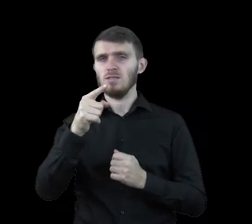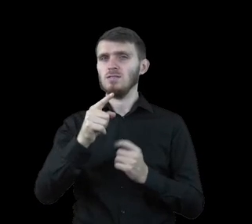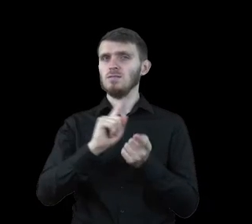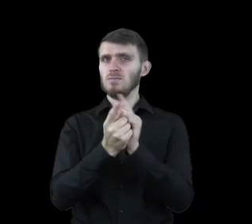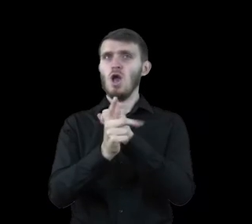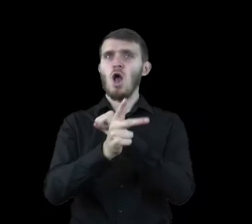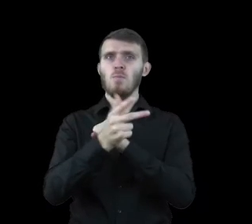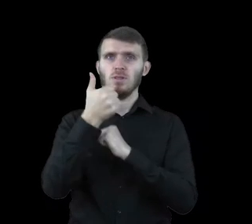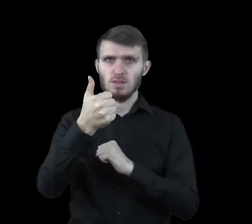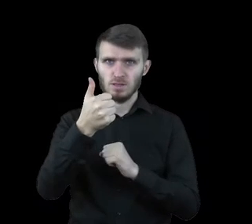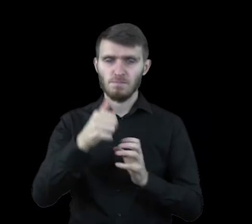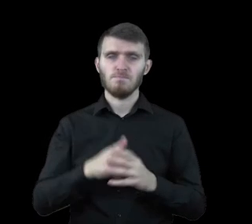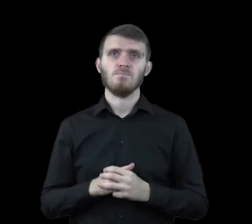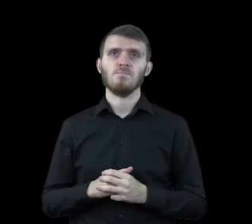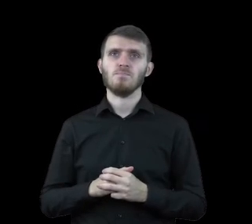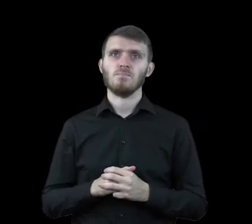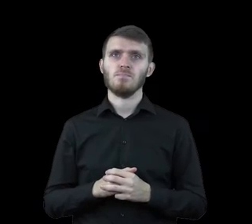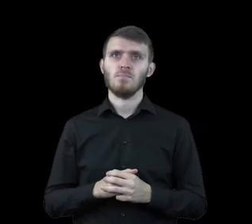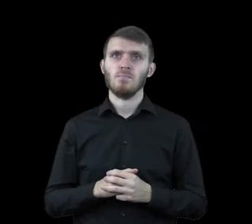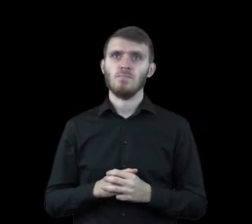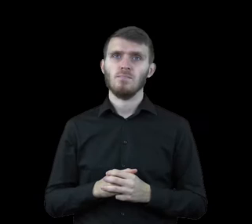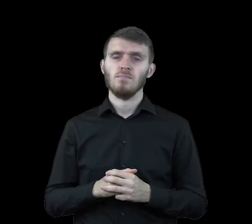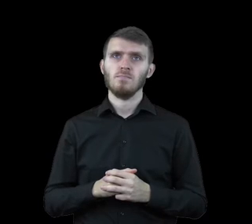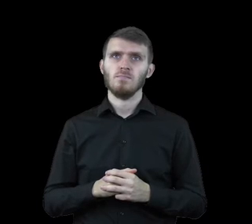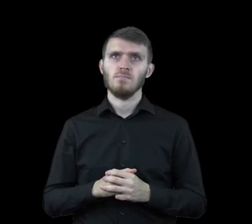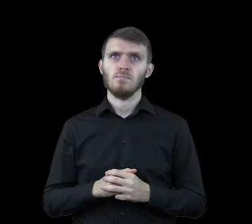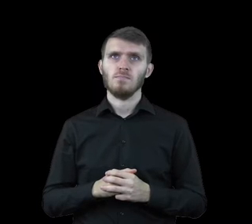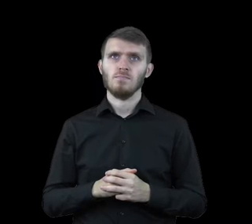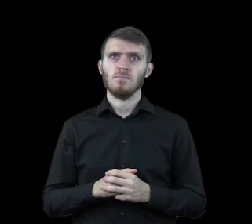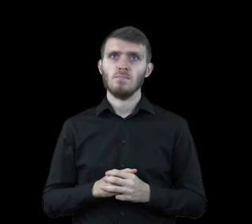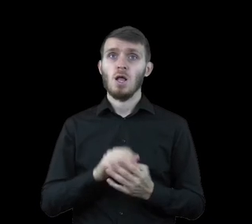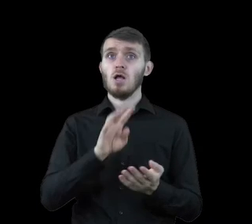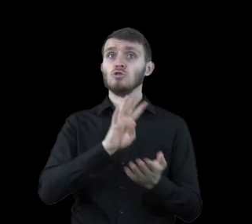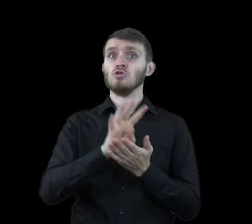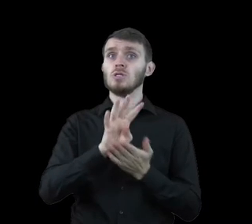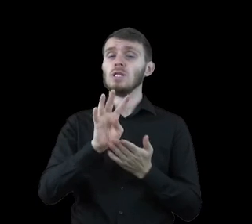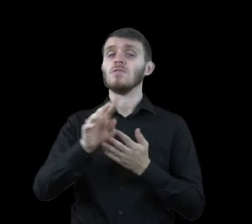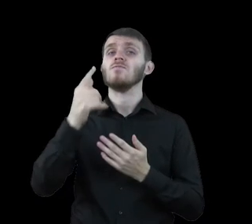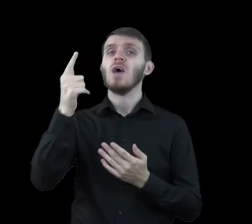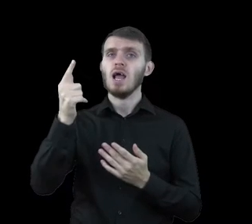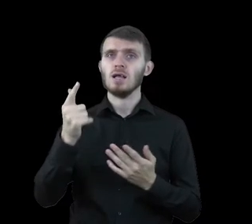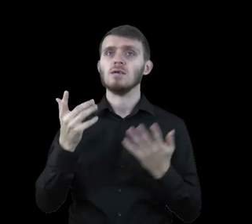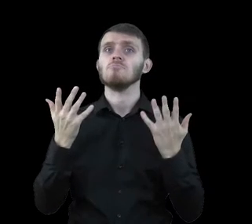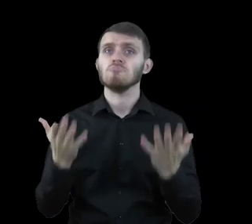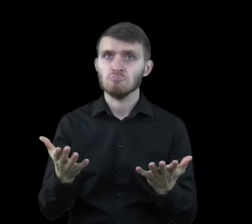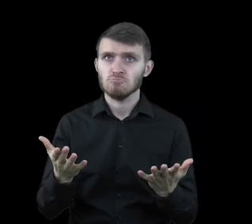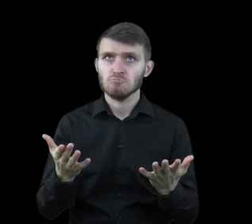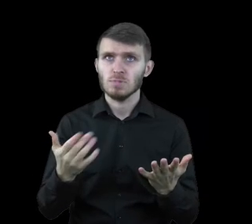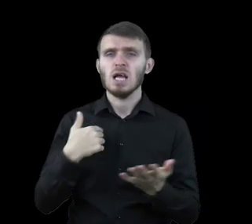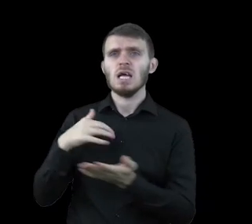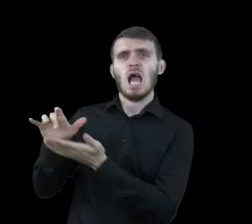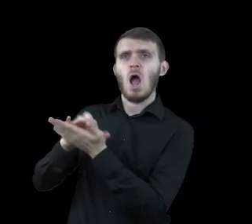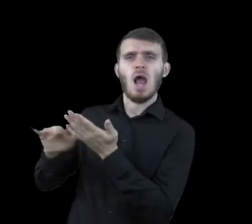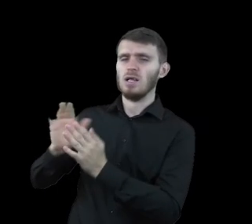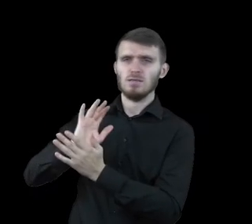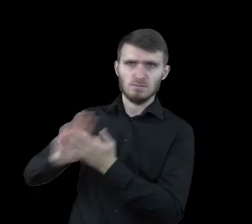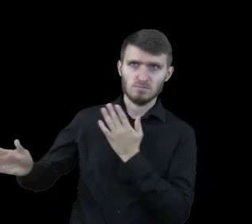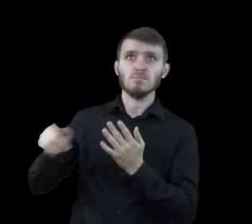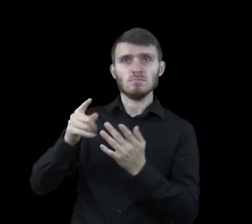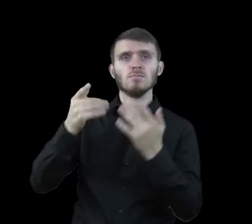do kwadratu to osiemdziesiąt jeden, a czternaście do kwadratu, no, nie będę korzystał z